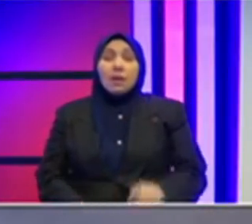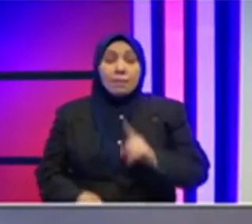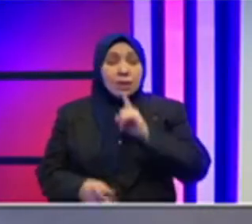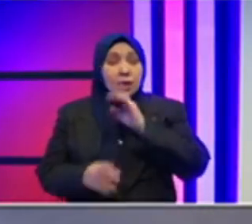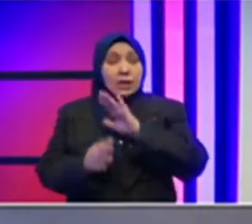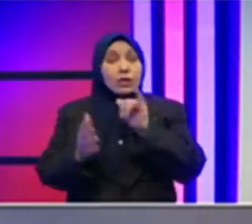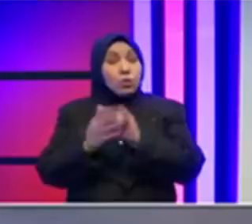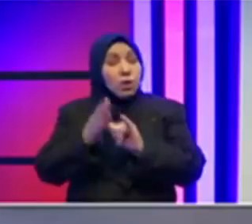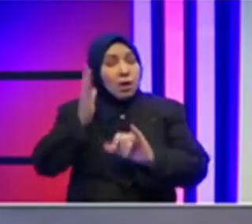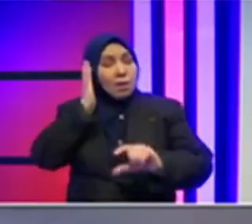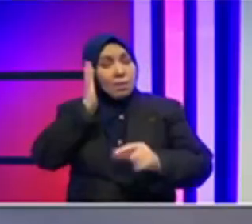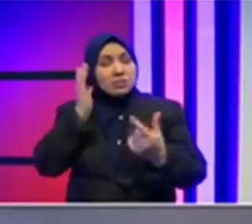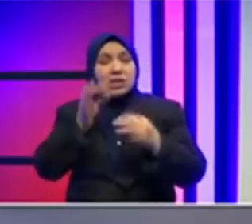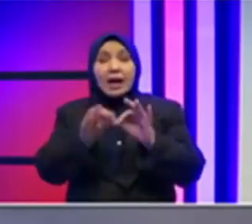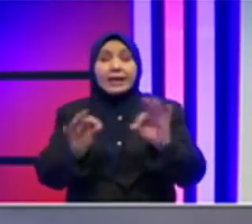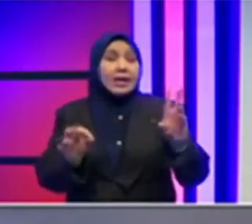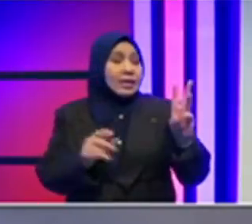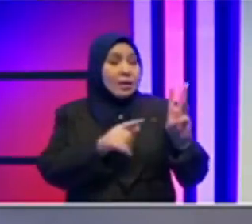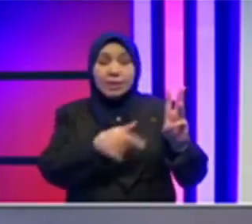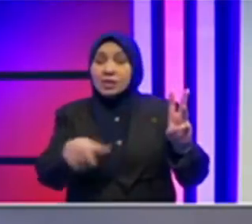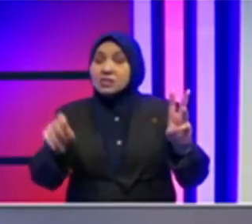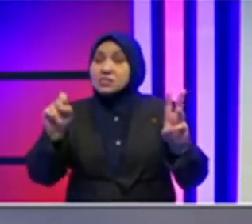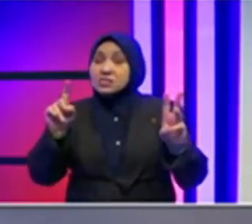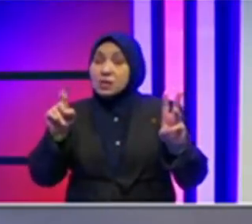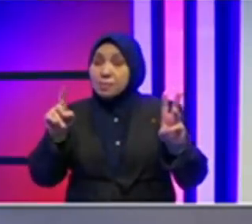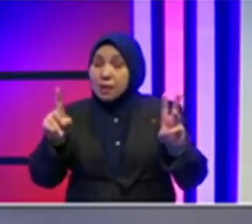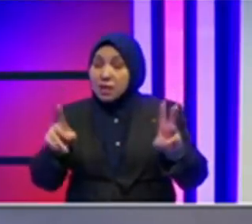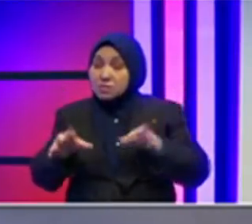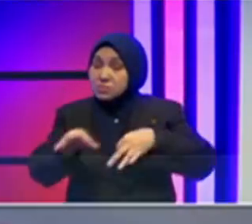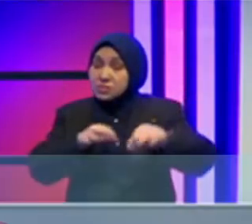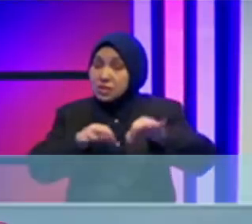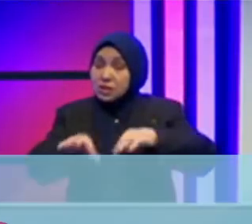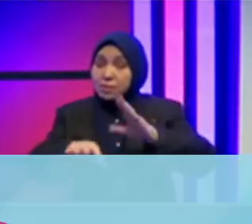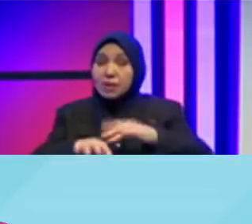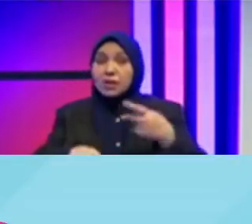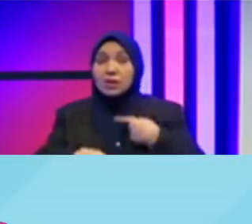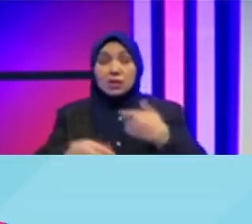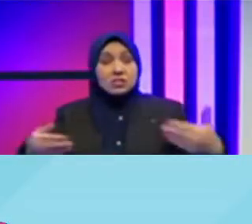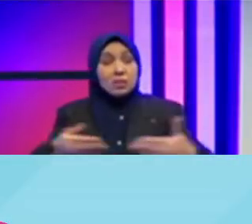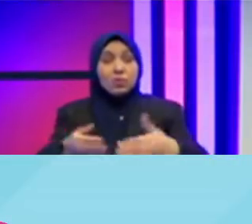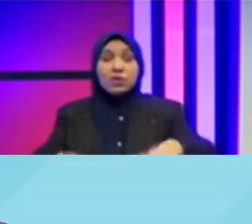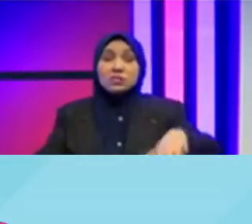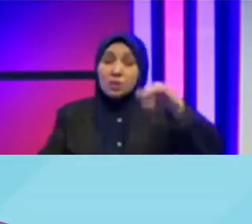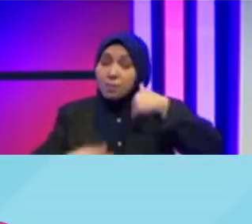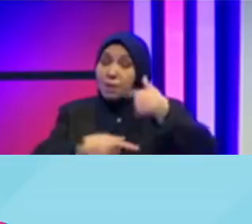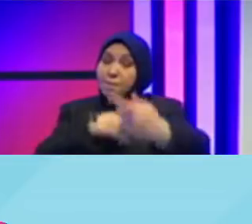Astagfirullahaladzim. Begitulah bacaan daripada ayat 6 hingga 11 menjelaskan kepada kita sambungan semalam sahaja tentang